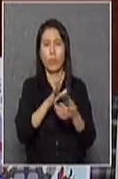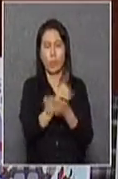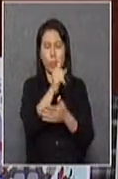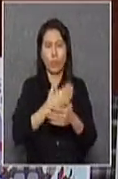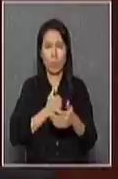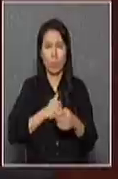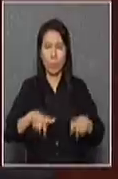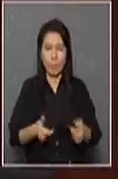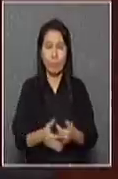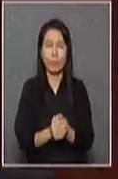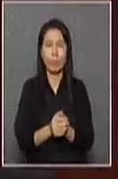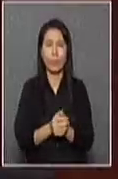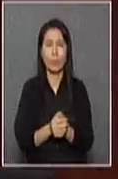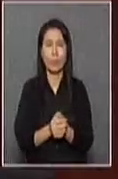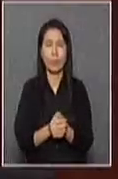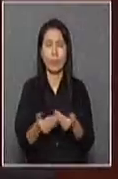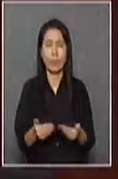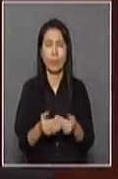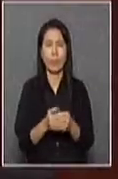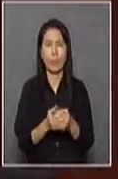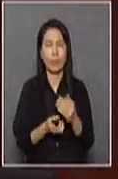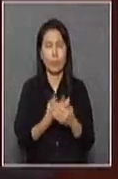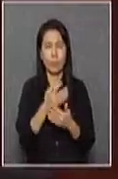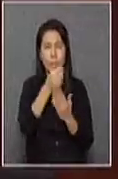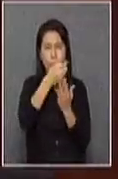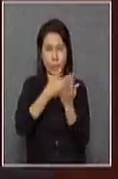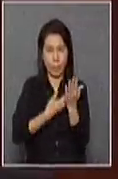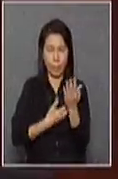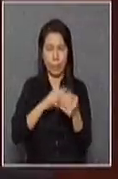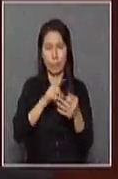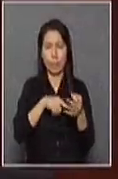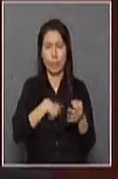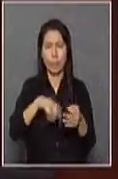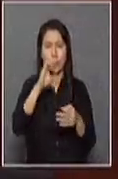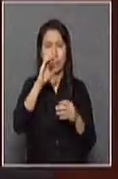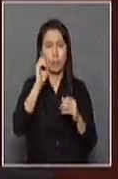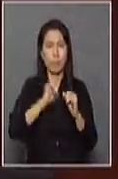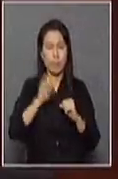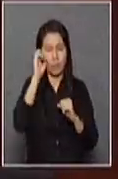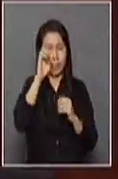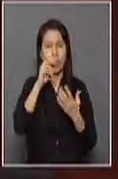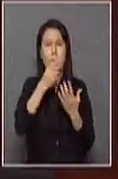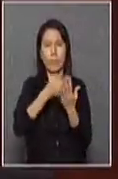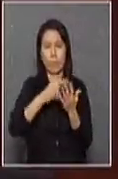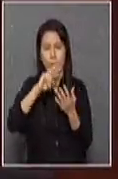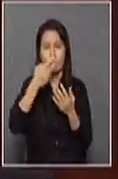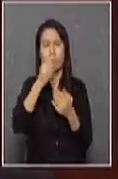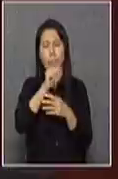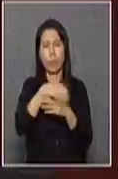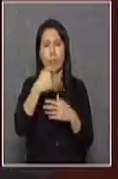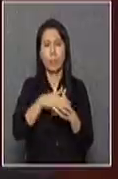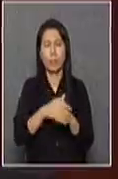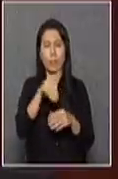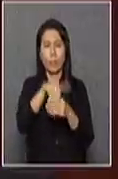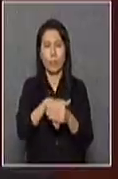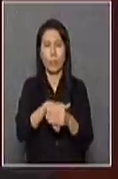支。 現在各位提出的待決議題是陳志全議員動議的修正案予以通過，現在付諸表